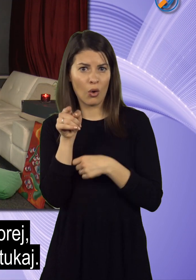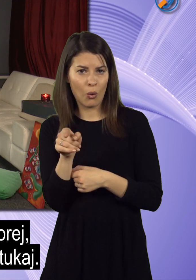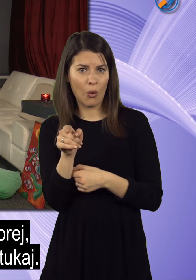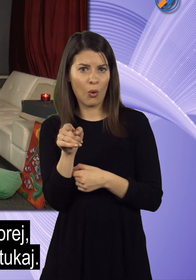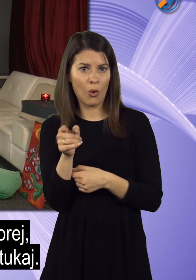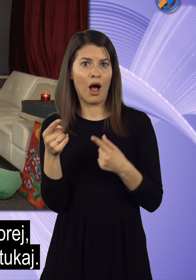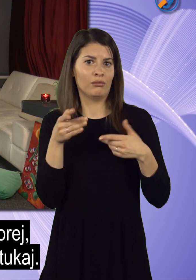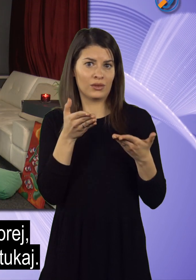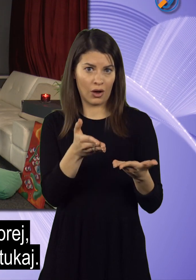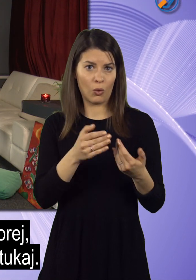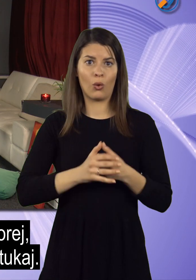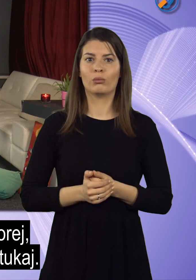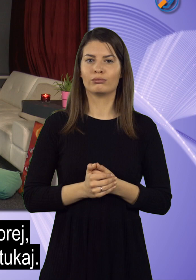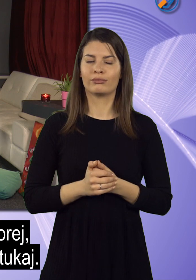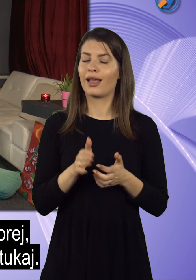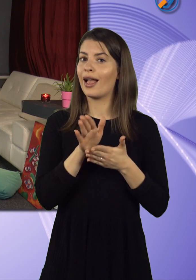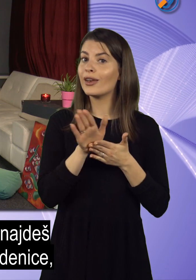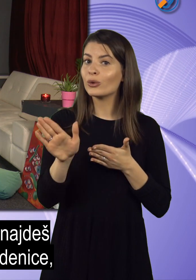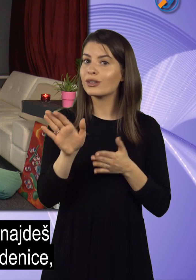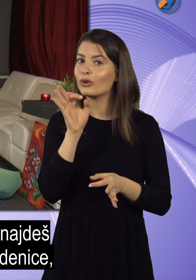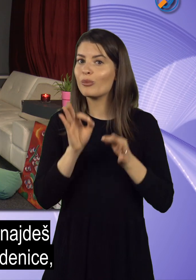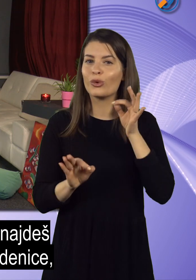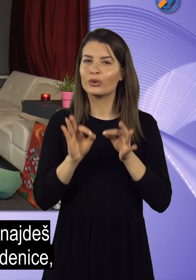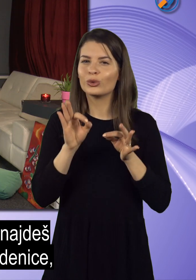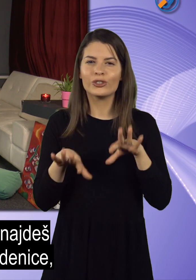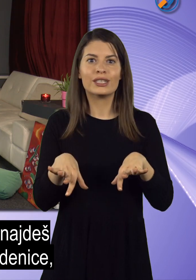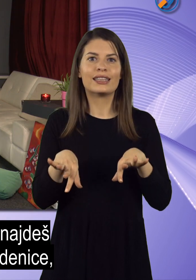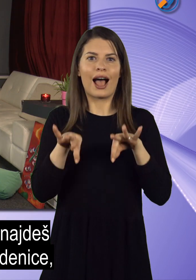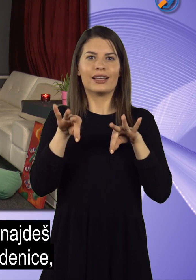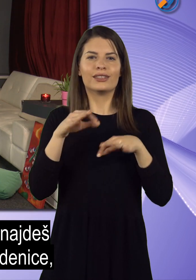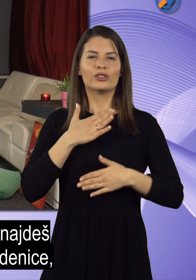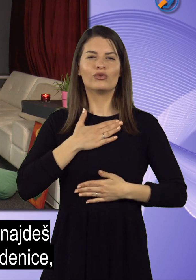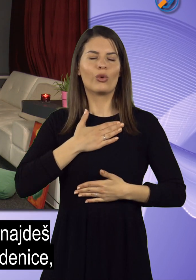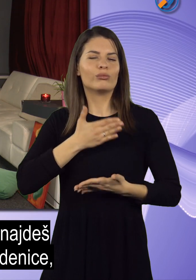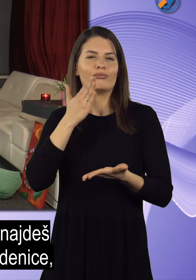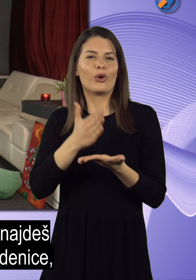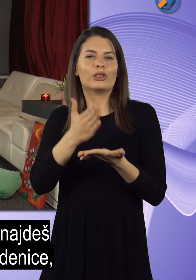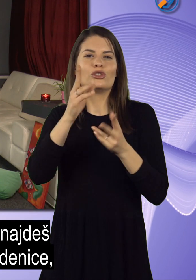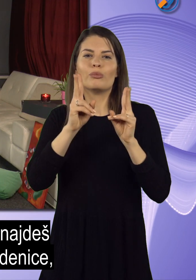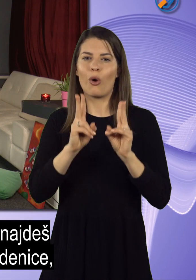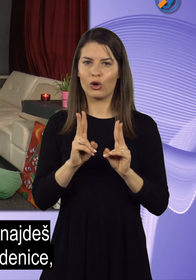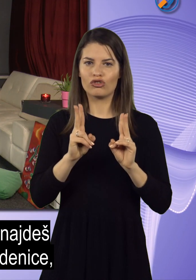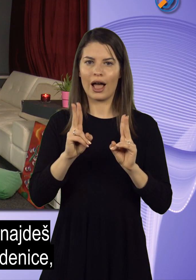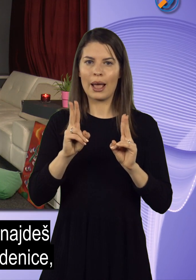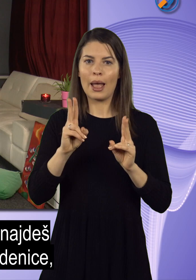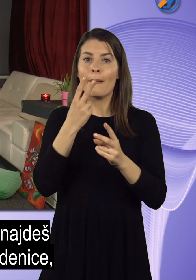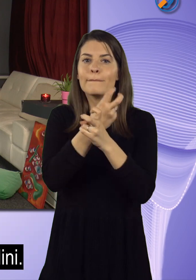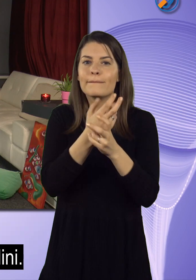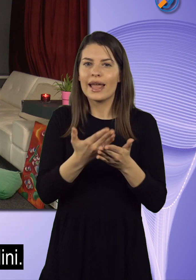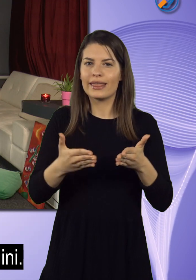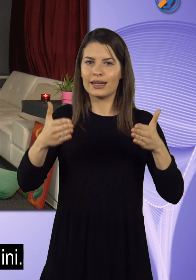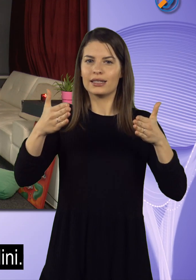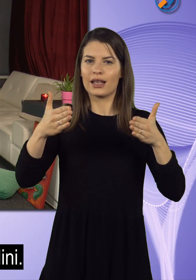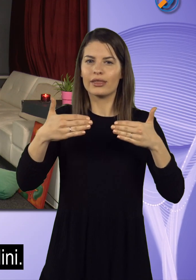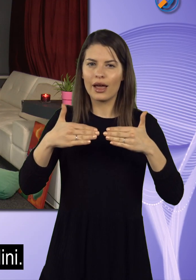pa tukaj, pa tukaj. Enostavno probaš res, najdeš svoj idealni položaj medenice, malo